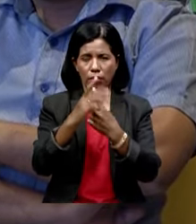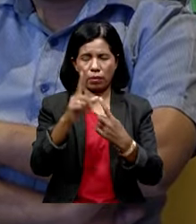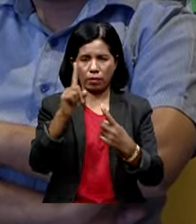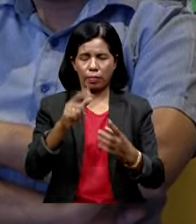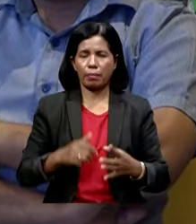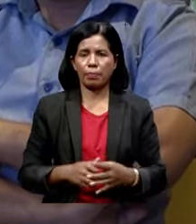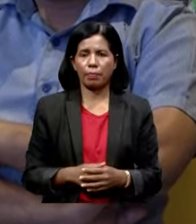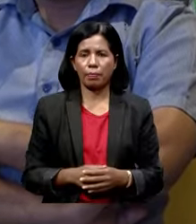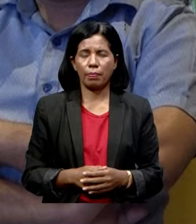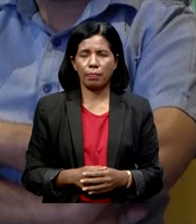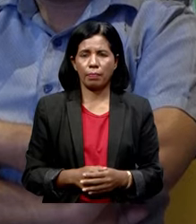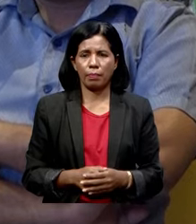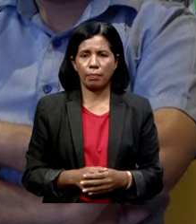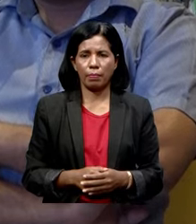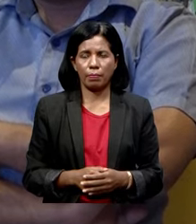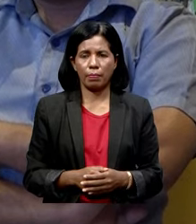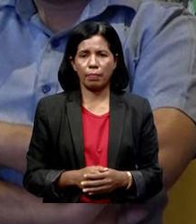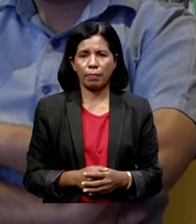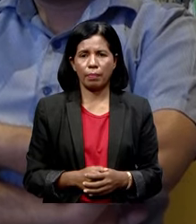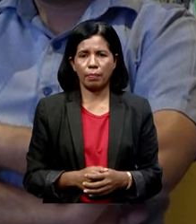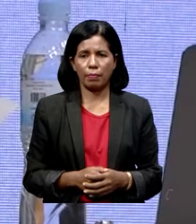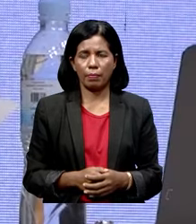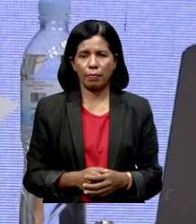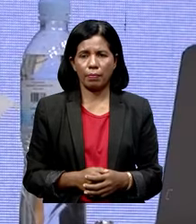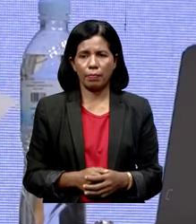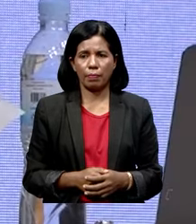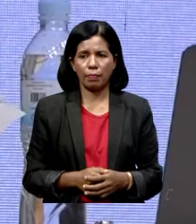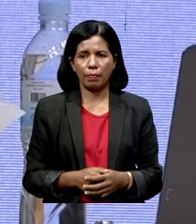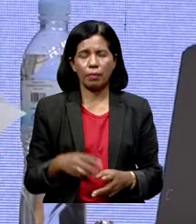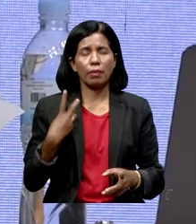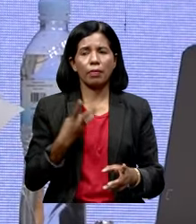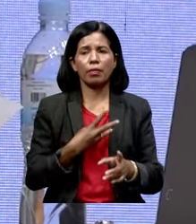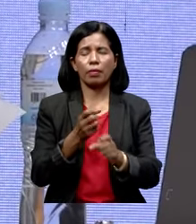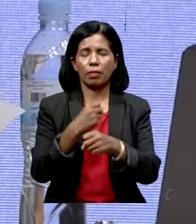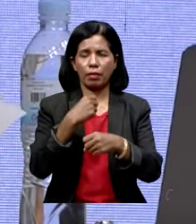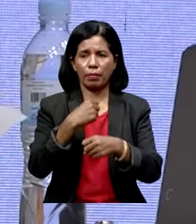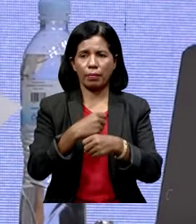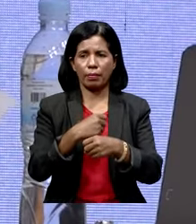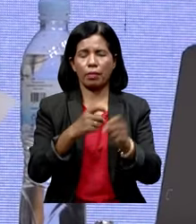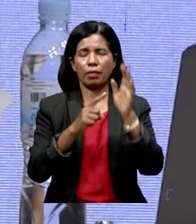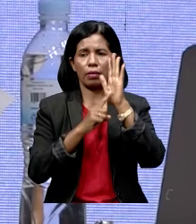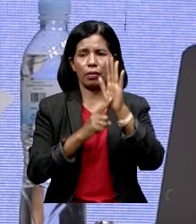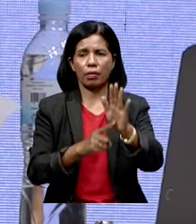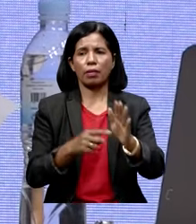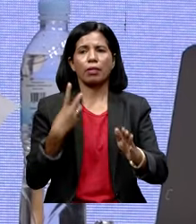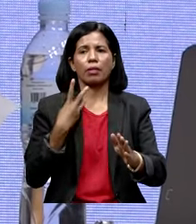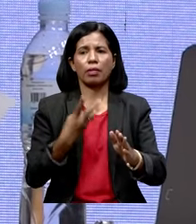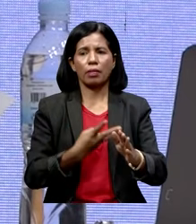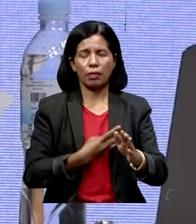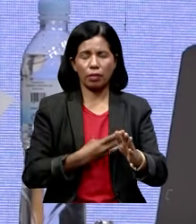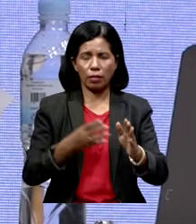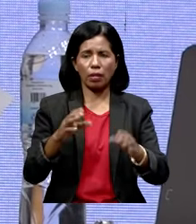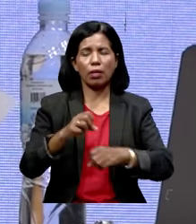Kristus, sadar bahwa tak ada yang lebih bagus, lebih luhur daripada menjadi saksi